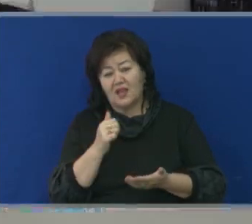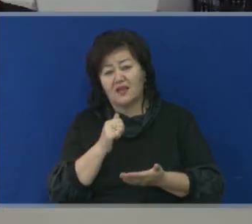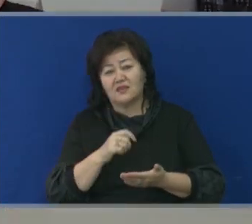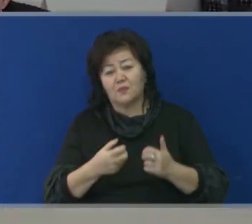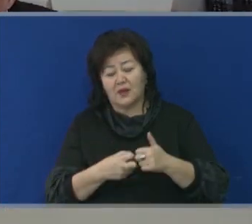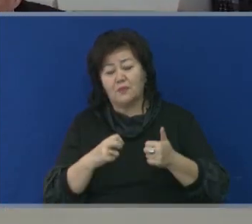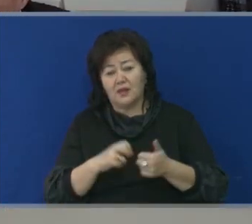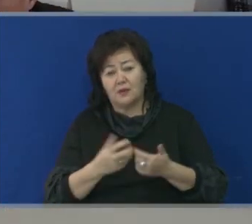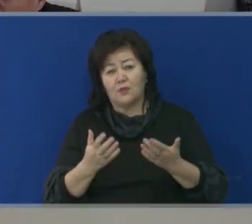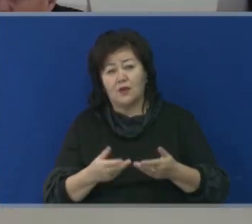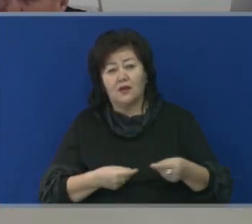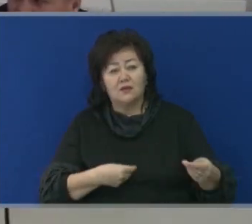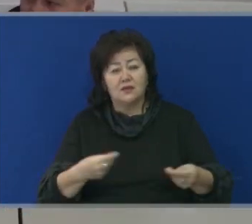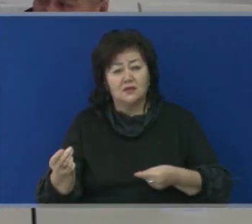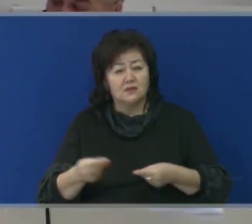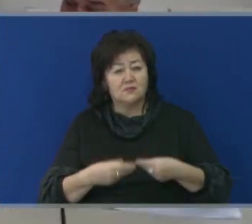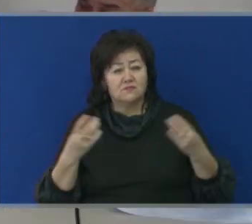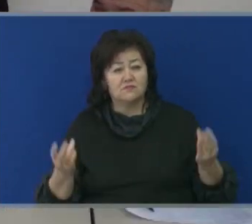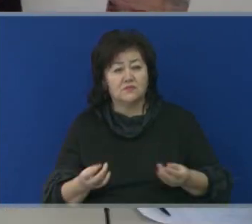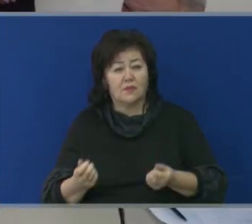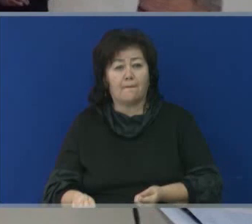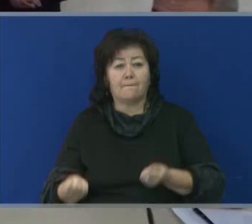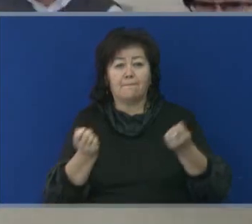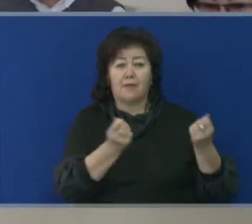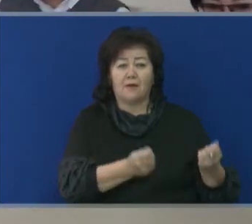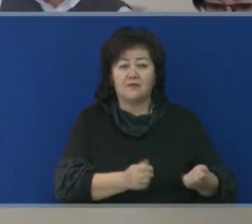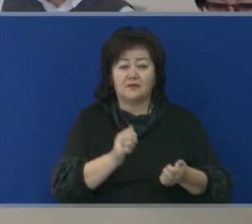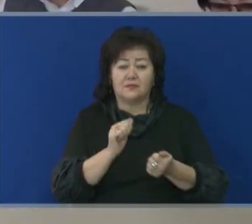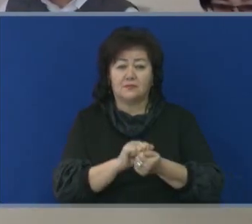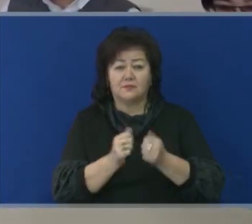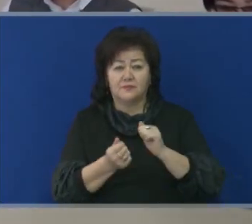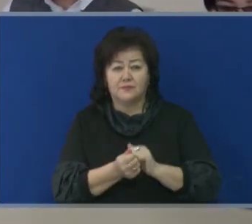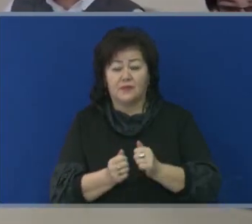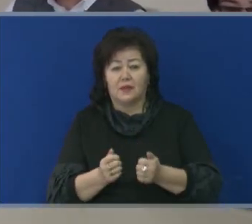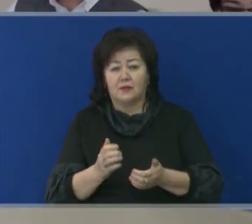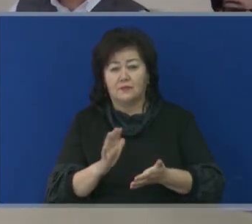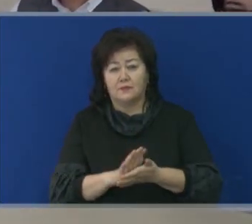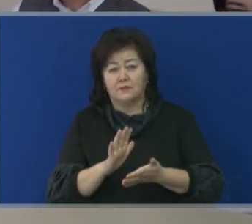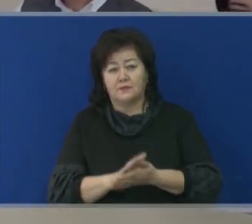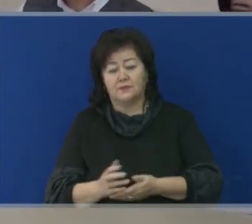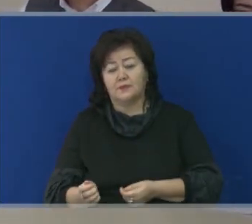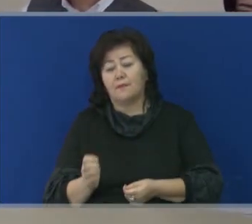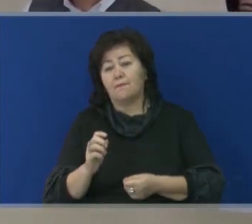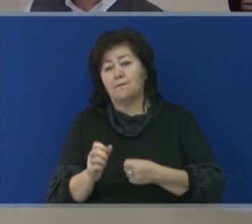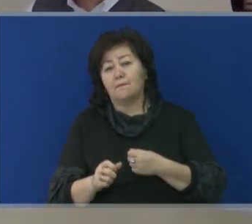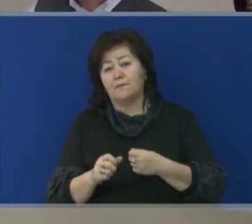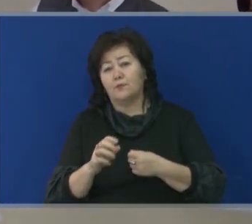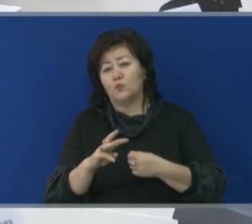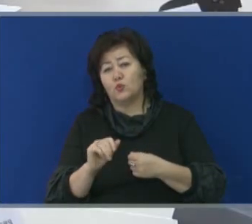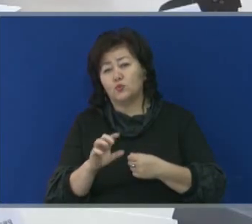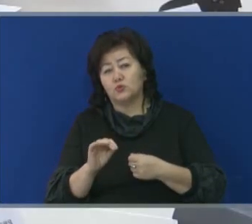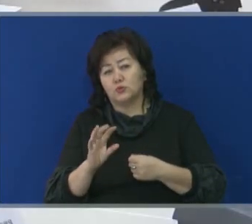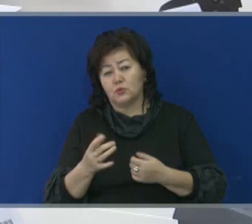необходимые меры по регулированию работы по вывозу твердых бытовых отходов. Также Нурбол Нурсагатов отметил, что сейчас в этих учреждениях